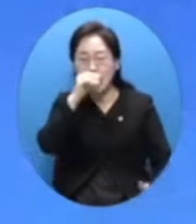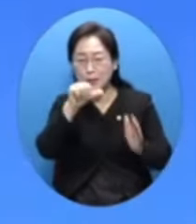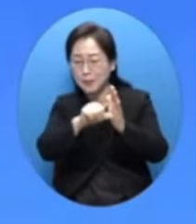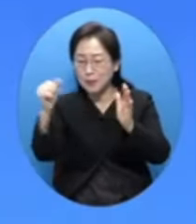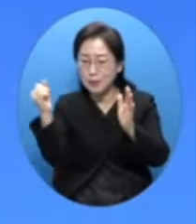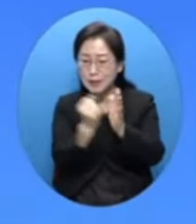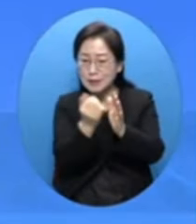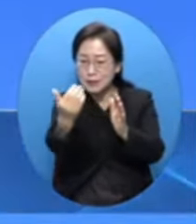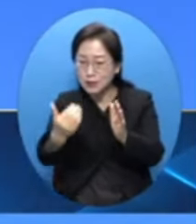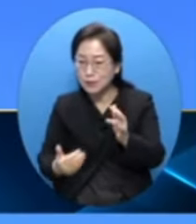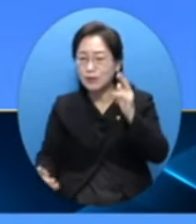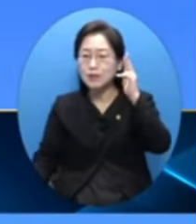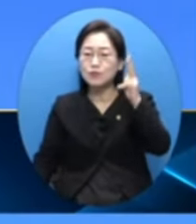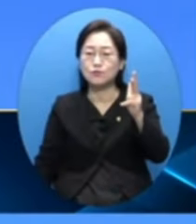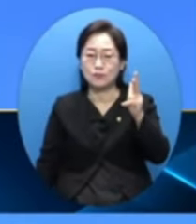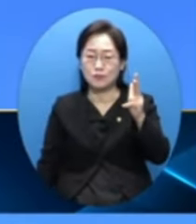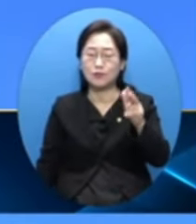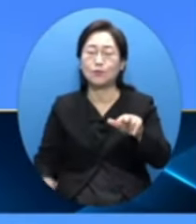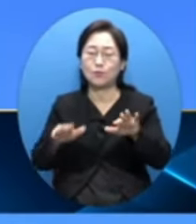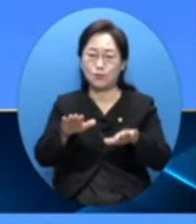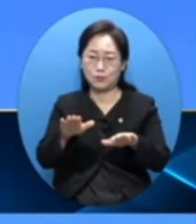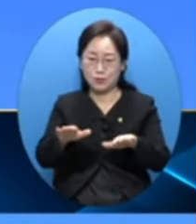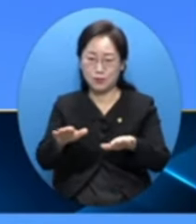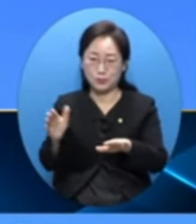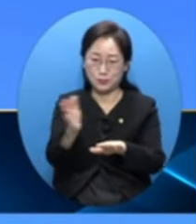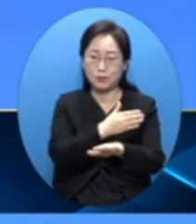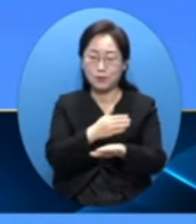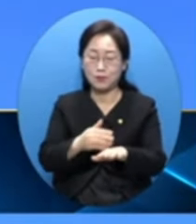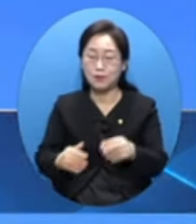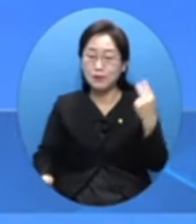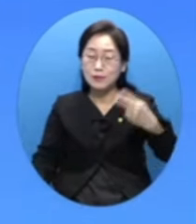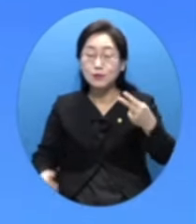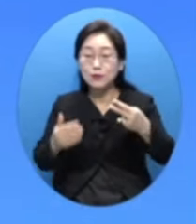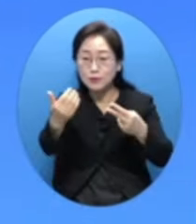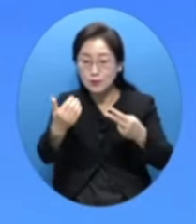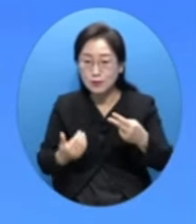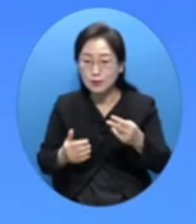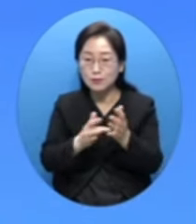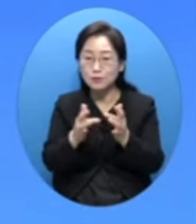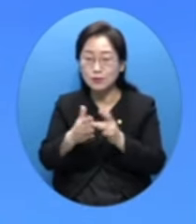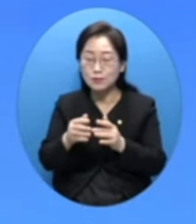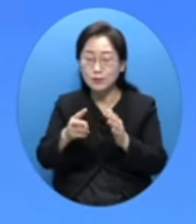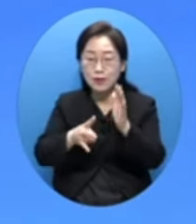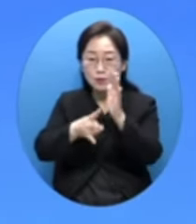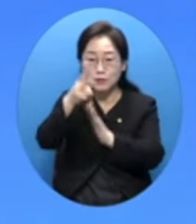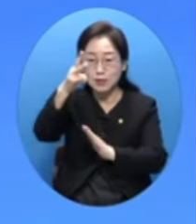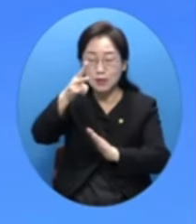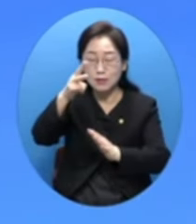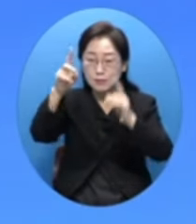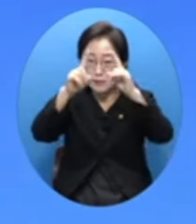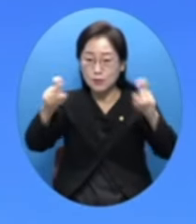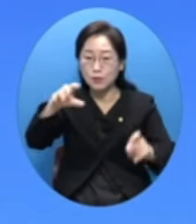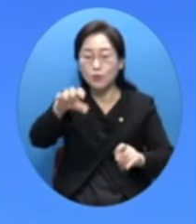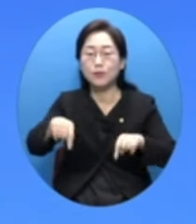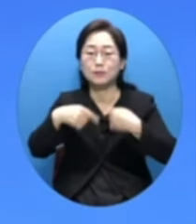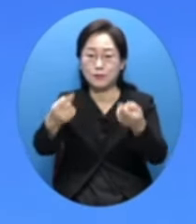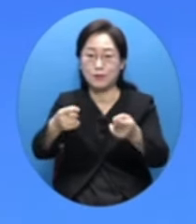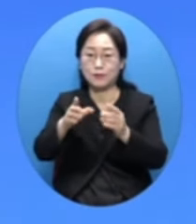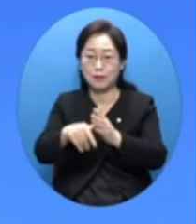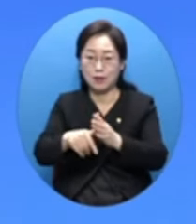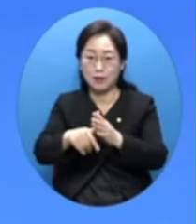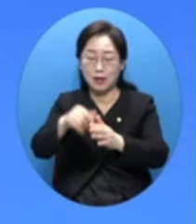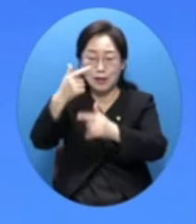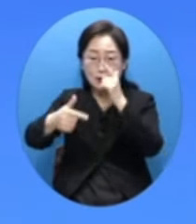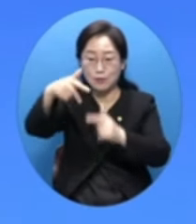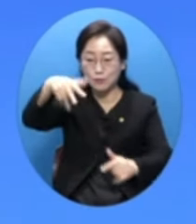오늘입니다 오늘을 2천년 전에 예수님께서 예루살렘에 입성하실 때 종일 나무 가지를